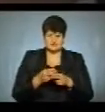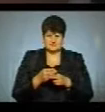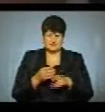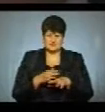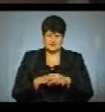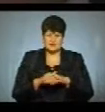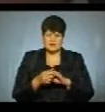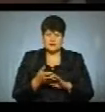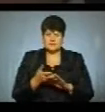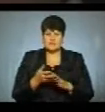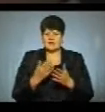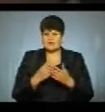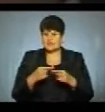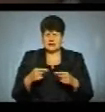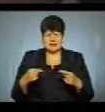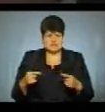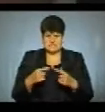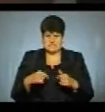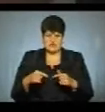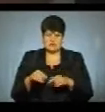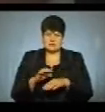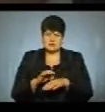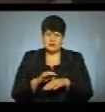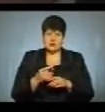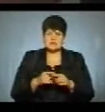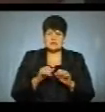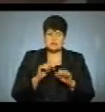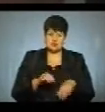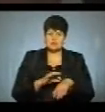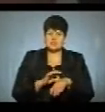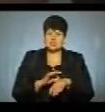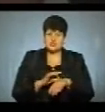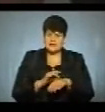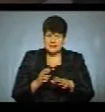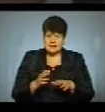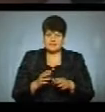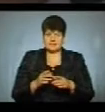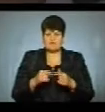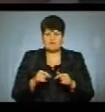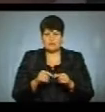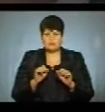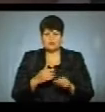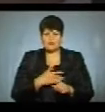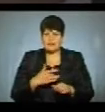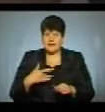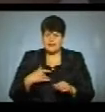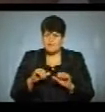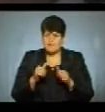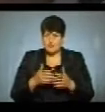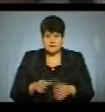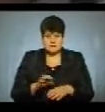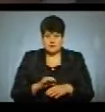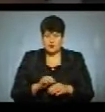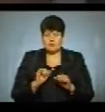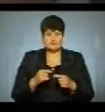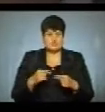Є різні види захворювання, це може бути шкірний вид, це може бути легенева форма захворювання, можуть